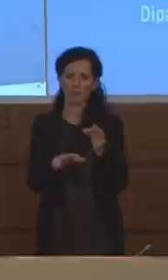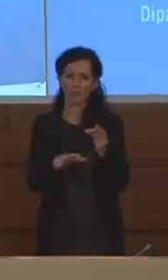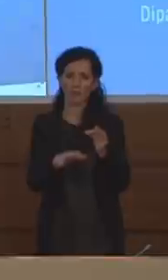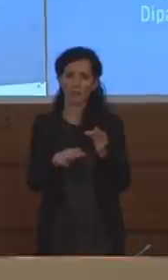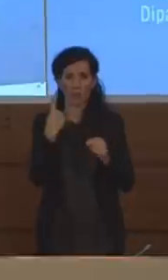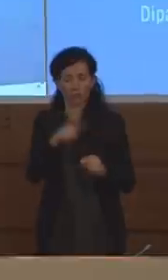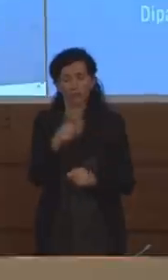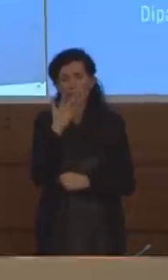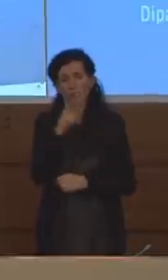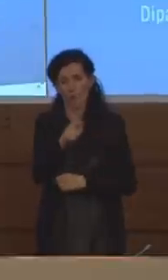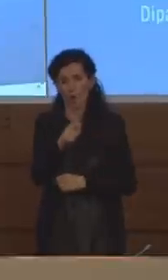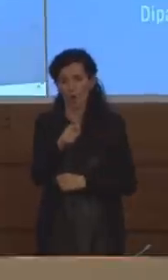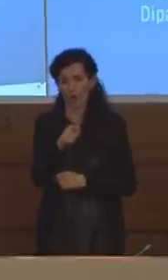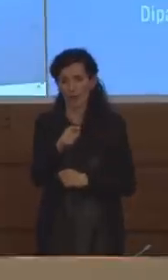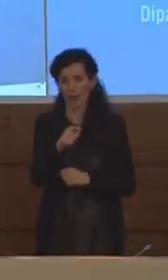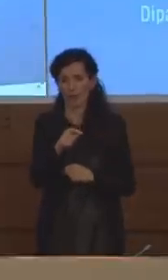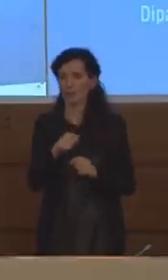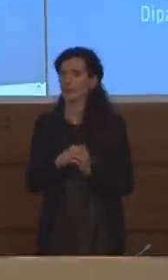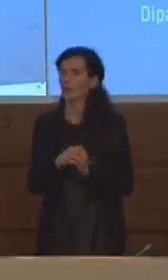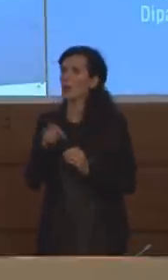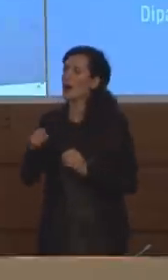quel tipo di scenario lì